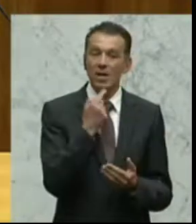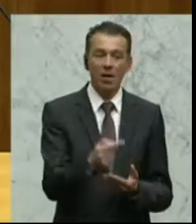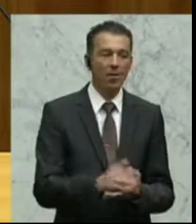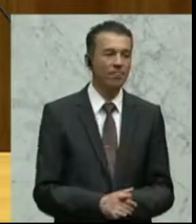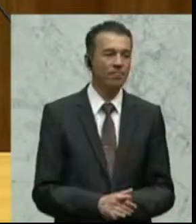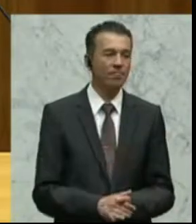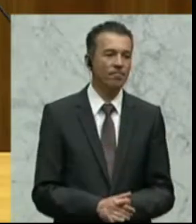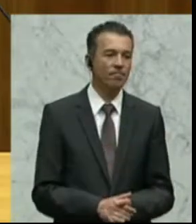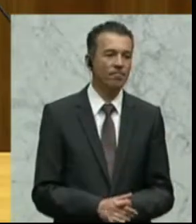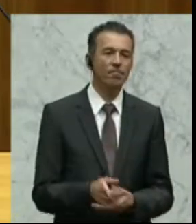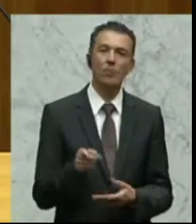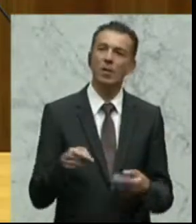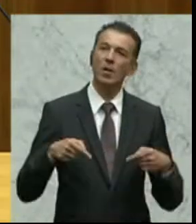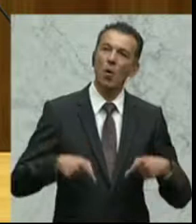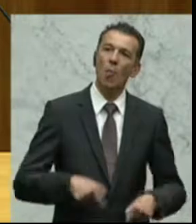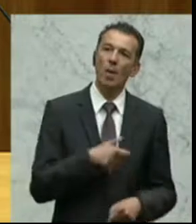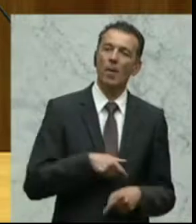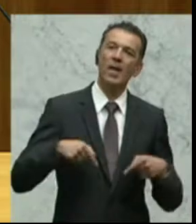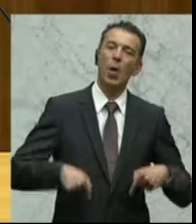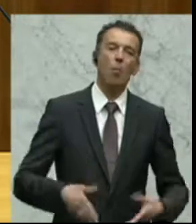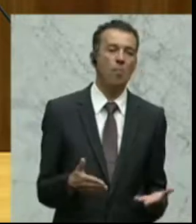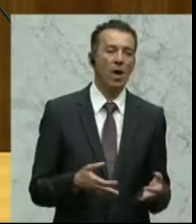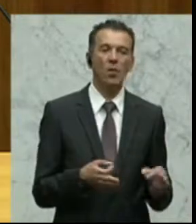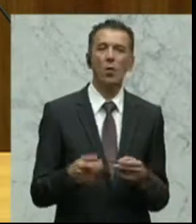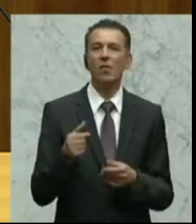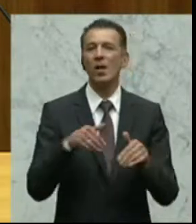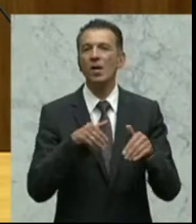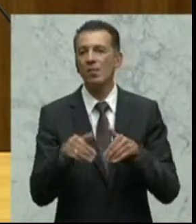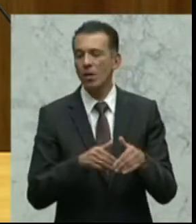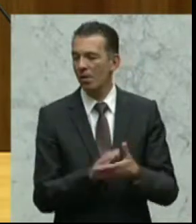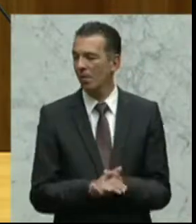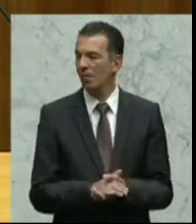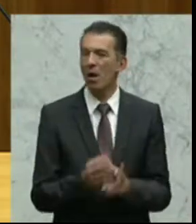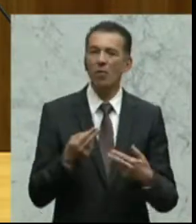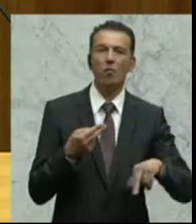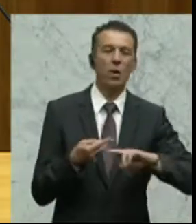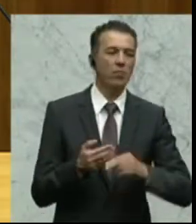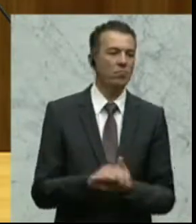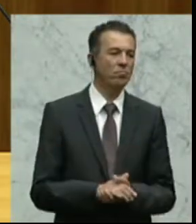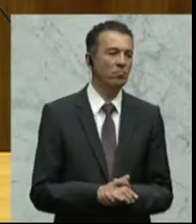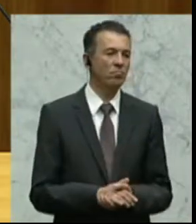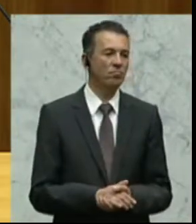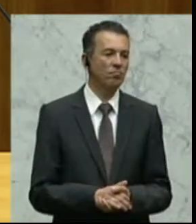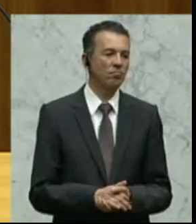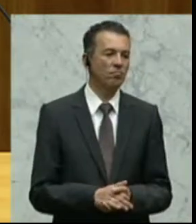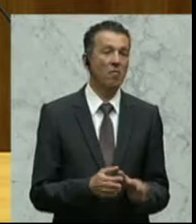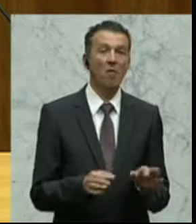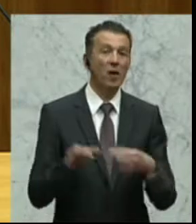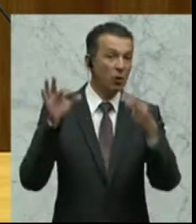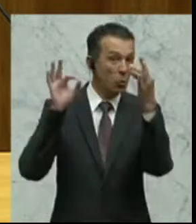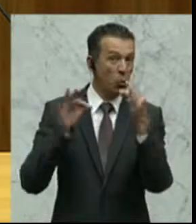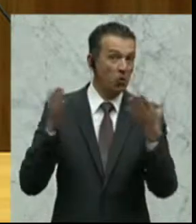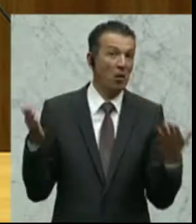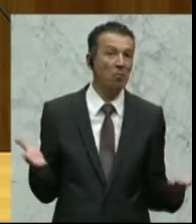als Obmann, als Parteiobmann oder als Finanzminister antworten, also welches Hütchen Sie sich aufsetzen, das ist